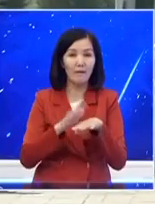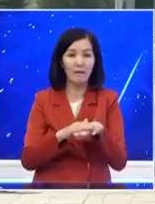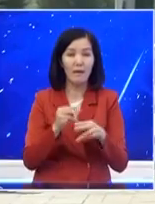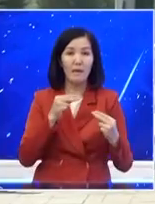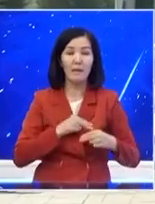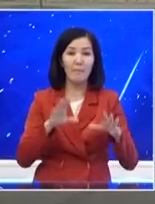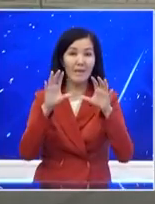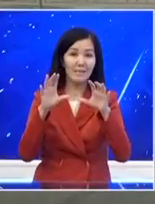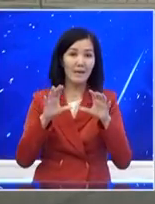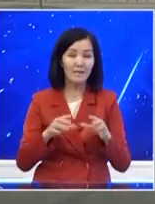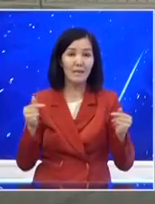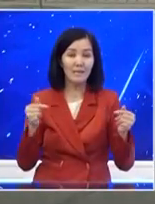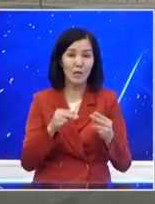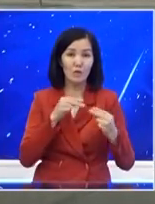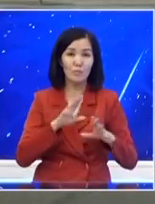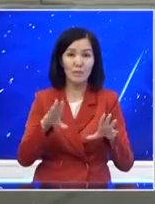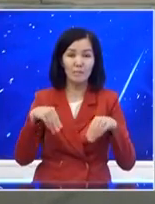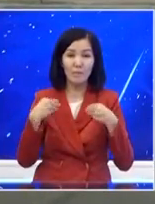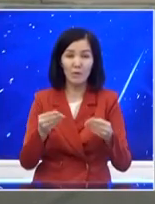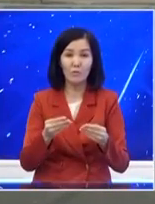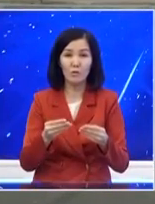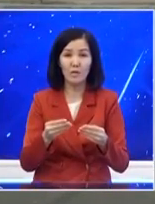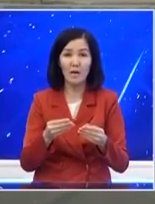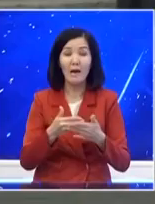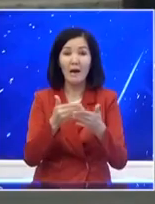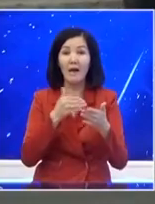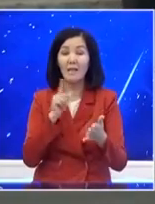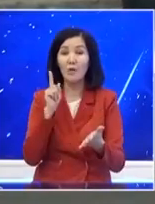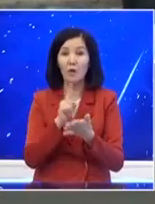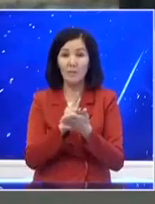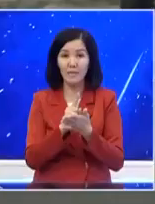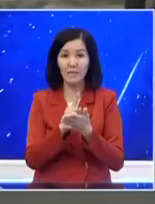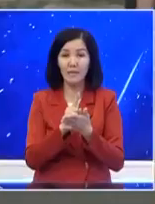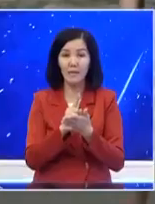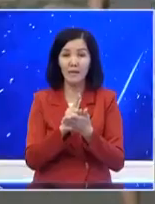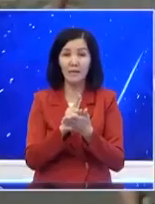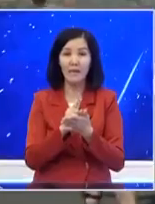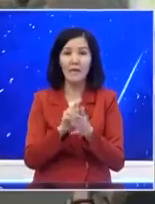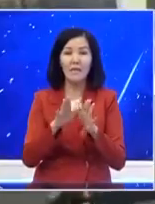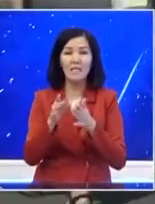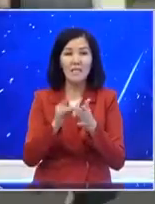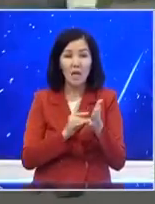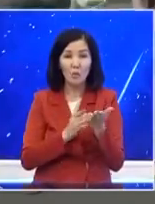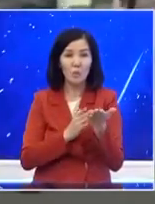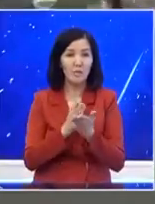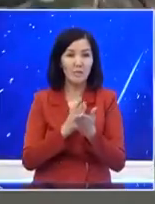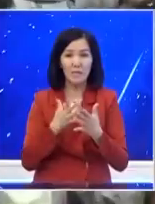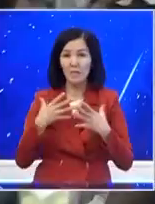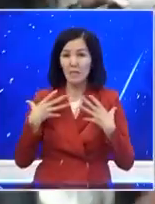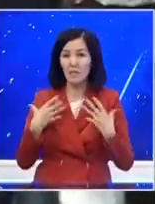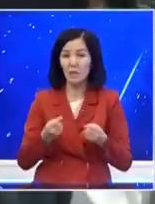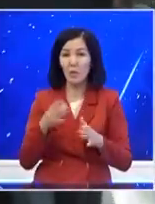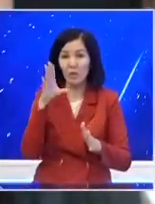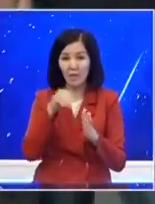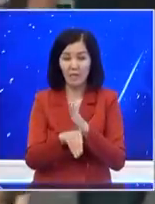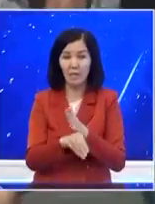Еңбек кодексіне сай жұмыс беруші кәсіби тәуелденудің алдын алуға міндетті. Оған қол астындағы қызметкерлердің денсаулығы